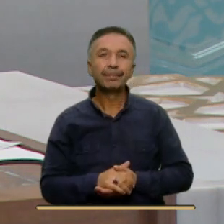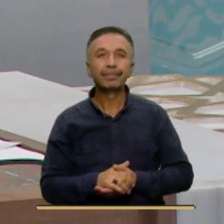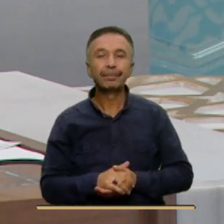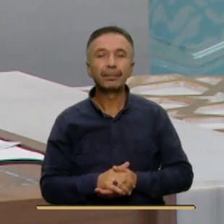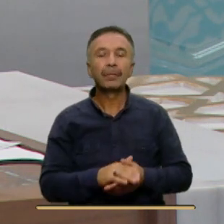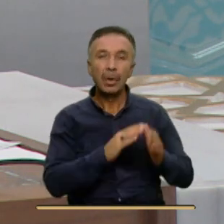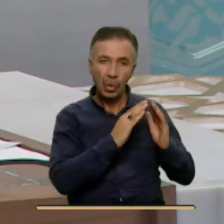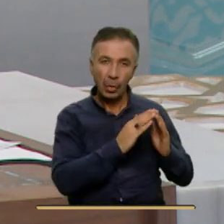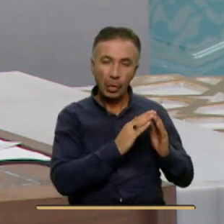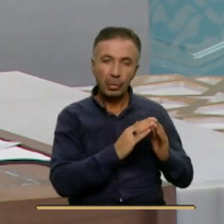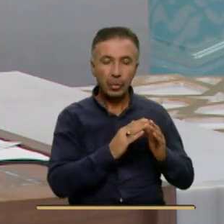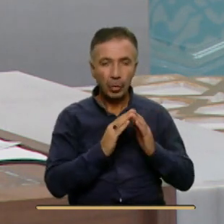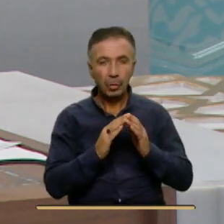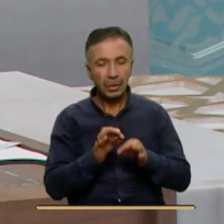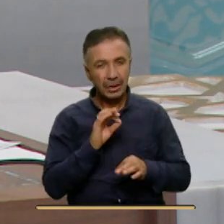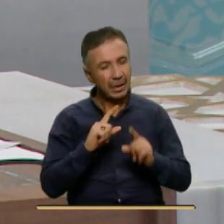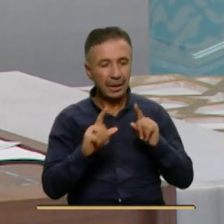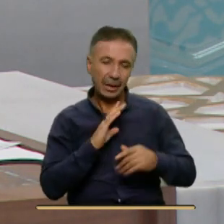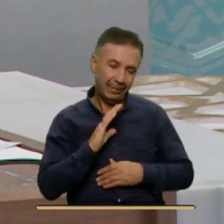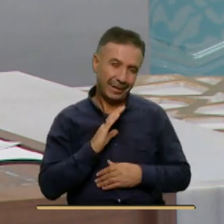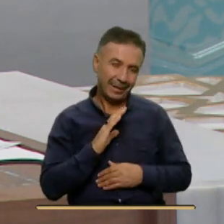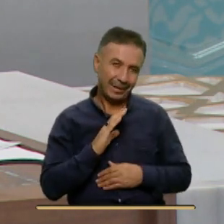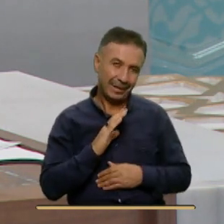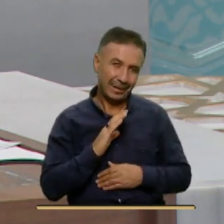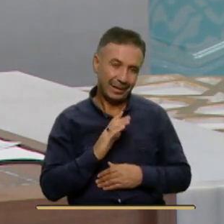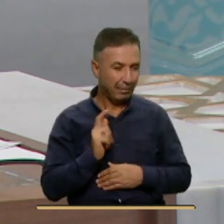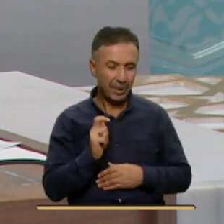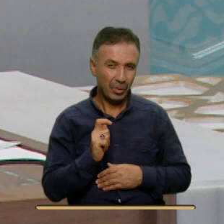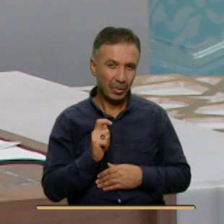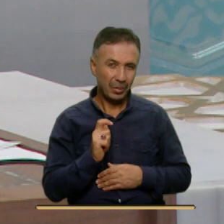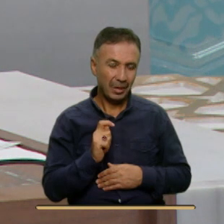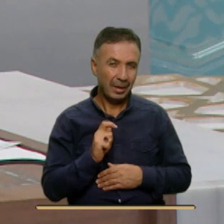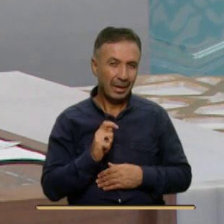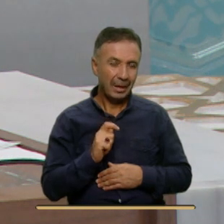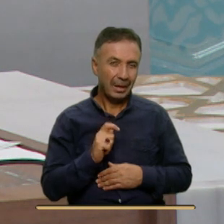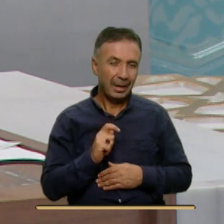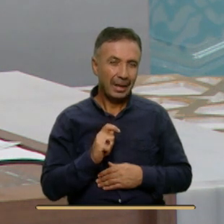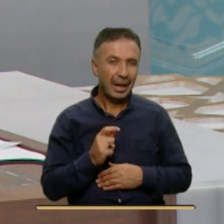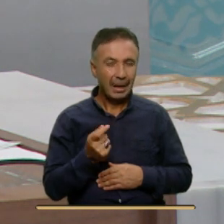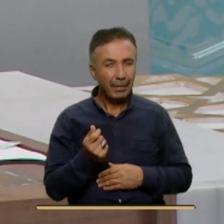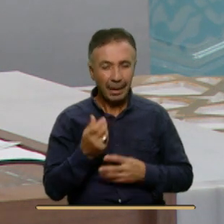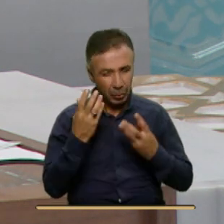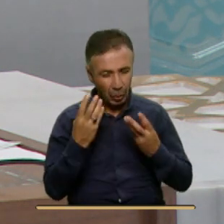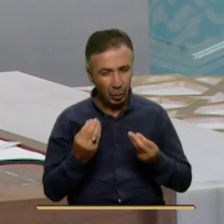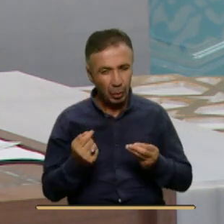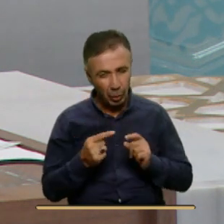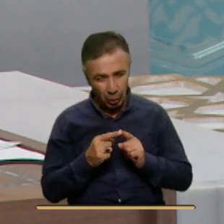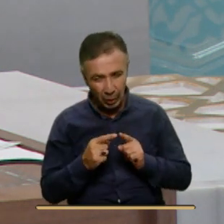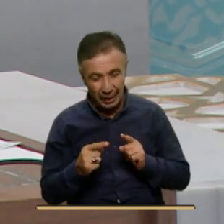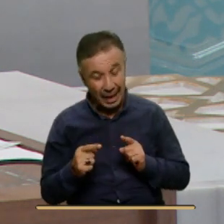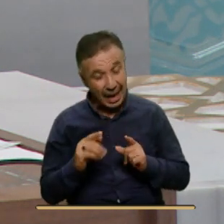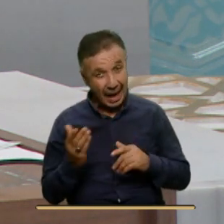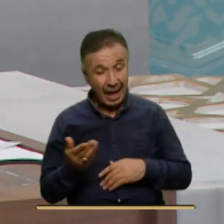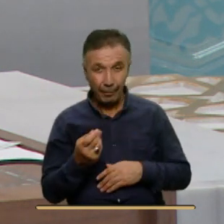Komşu komşunun külüne muhtaçtır kıymetli müminler. İmkanımız ölçüsünde eğer ihtiyacı